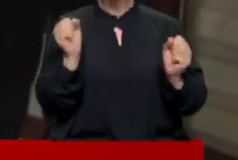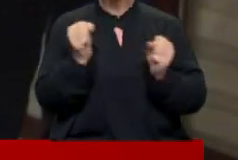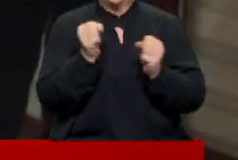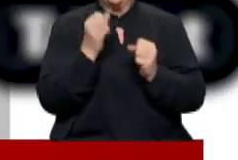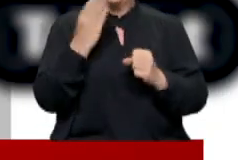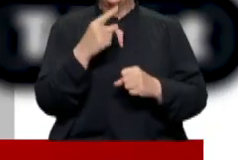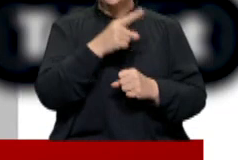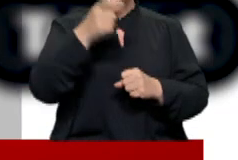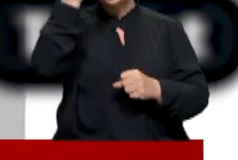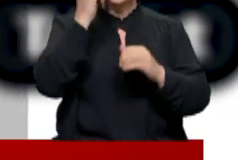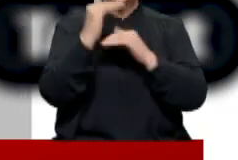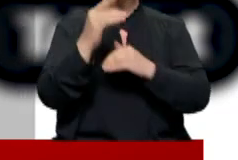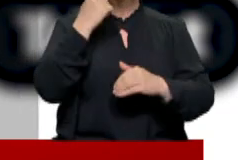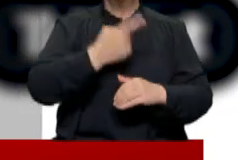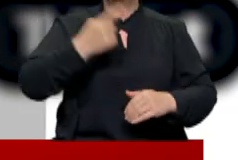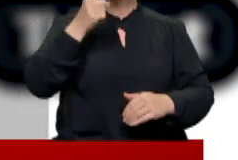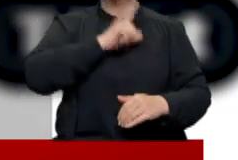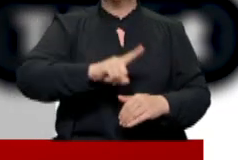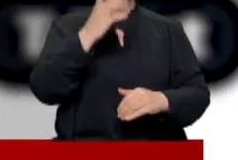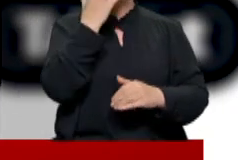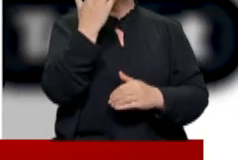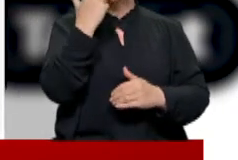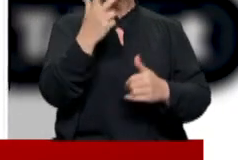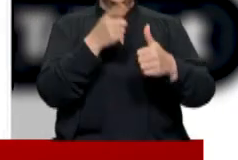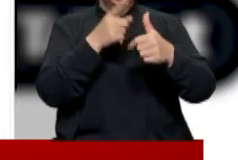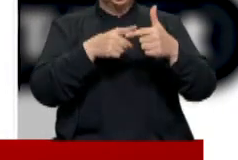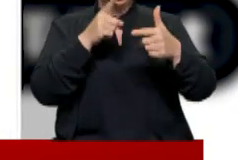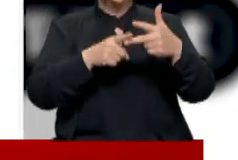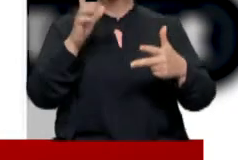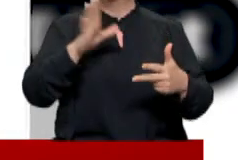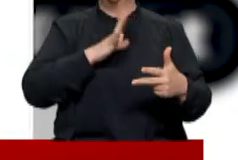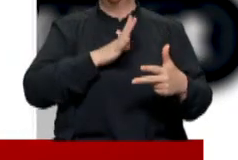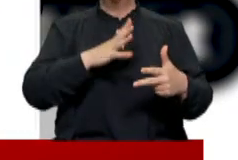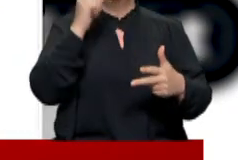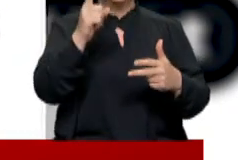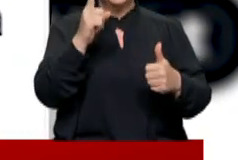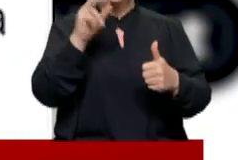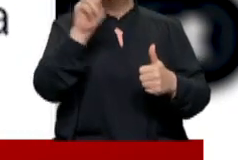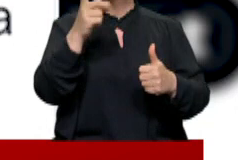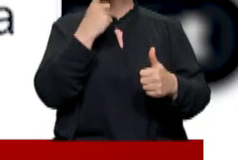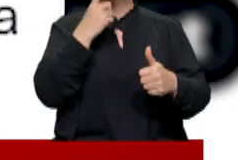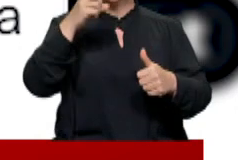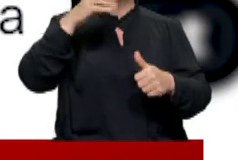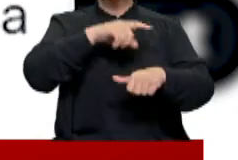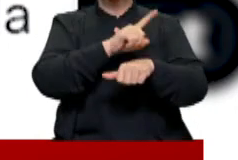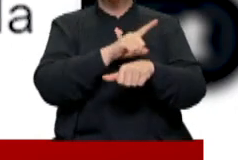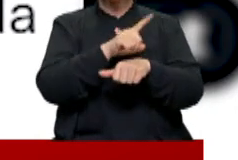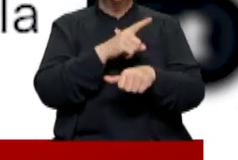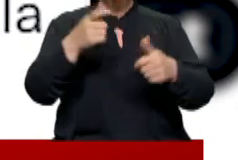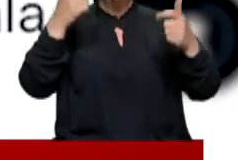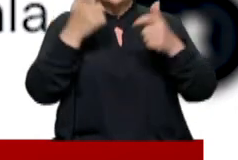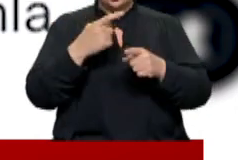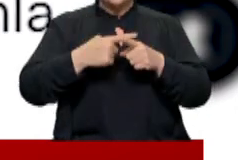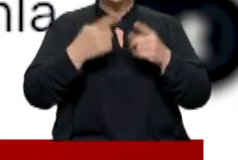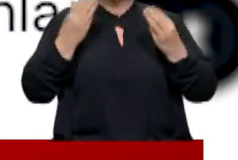rüzgarlar estirdi. Türk milletinin Cumhurbaşkanı adayı ile ilgili beklentisinin 3 ölçüsü var. 1- 20 yıllık AKP döneminde